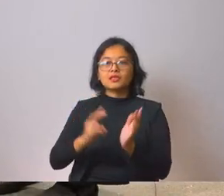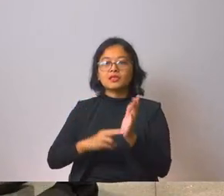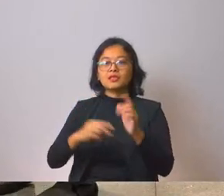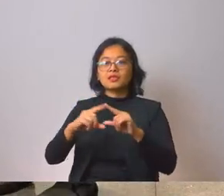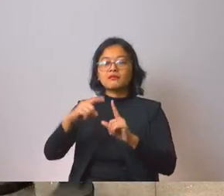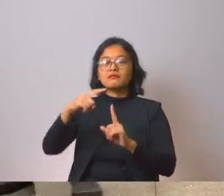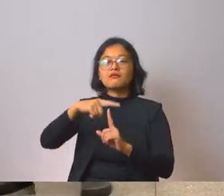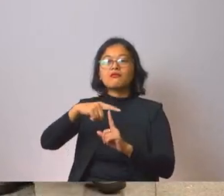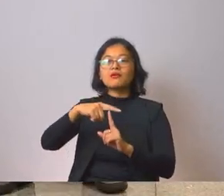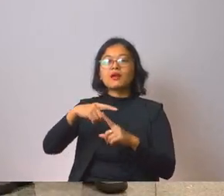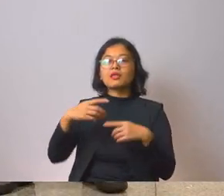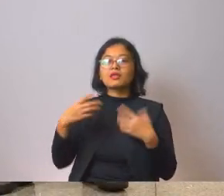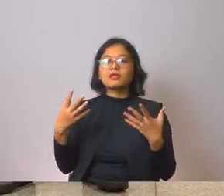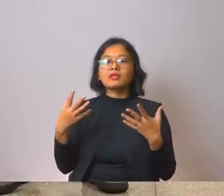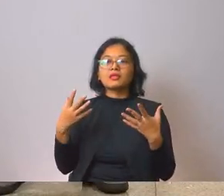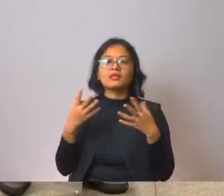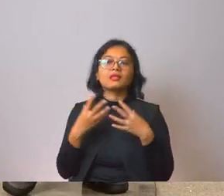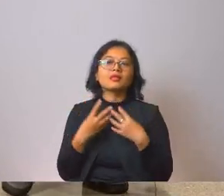gitu. Oke.